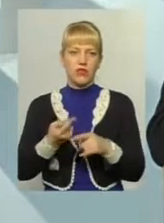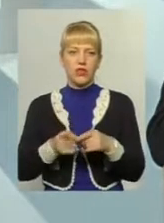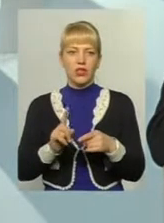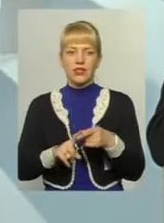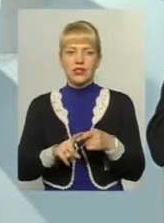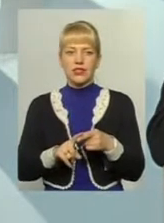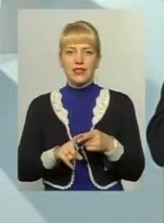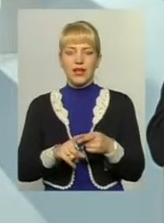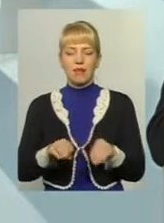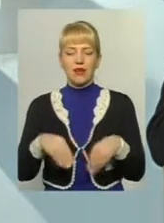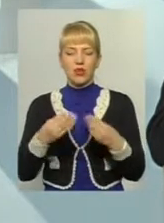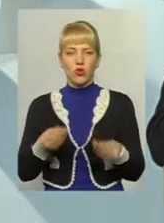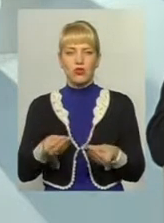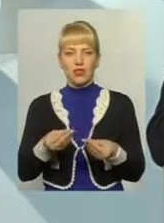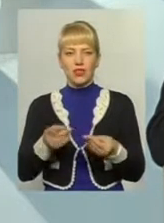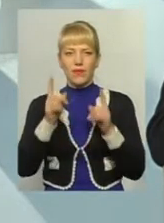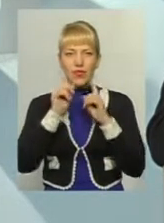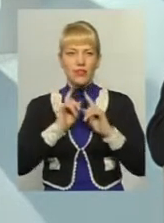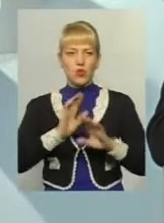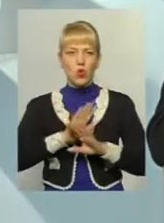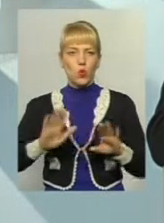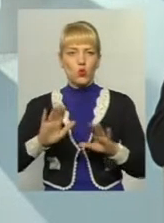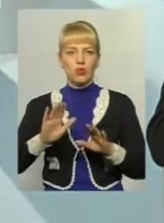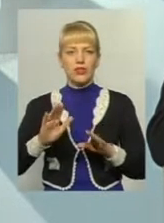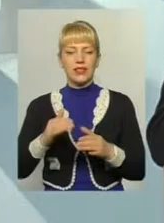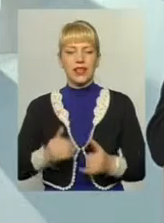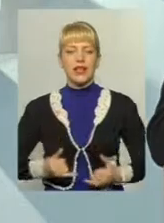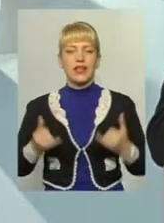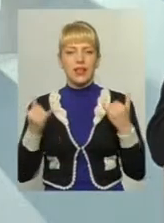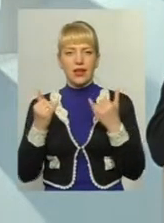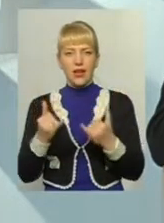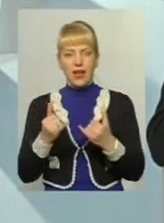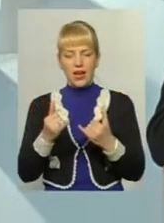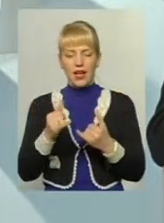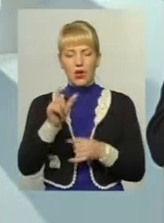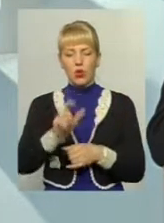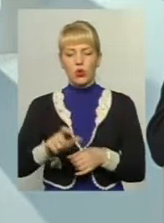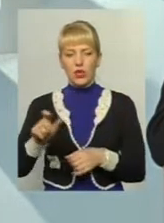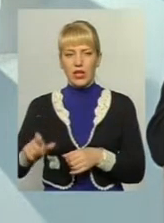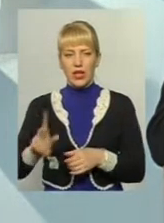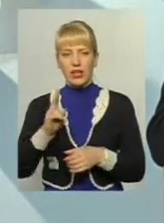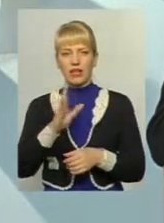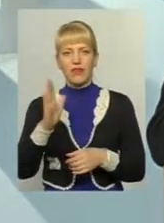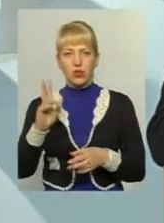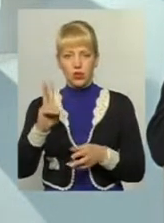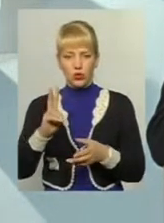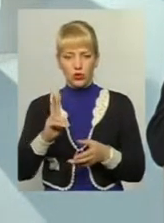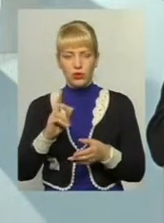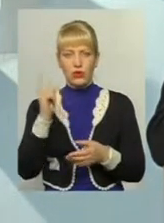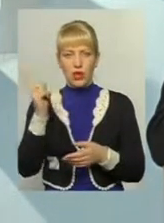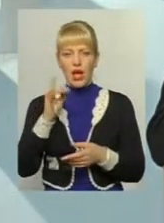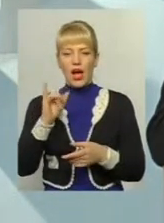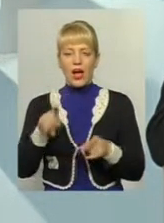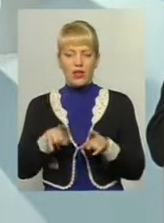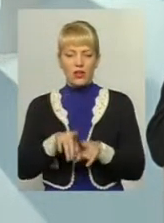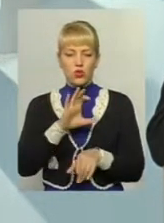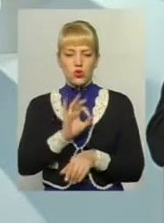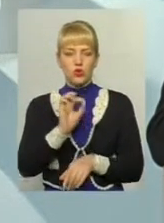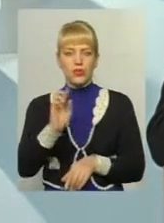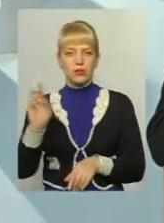лютому, що виявляється, там людині нарахували субсидію починаючи з листопада, і бухгалтер мусить повертатися в попередні місяці,